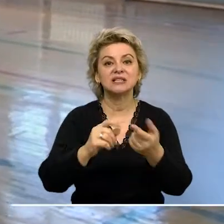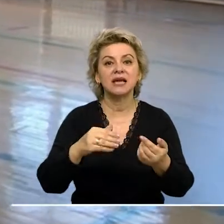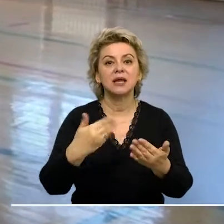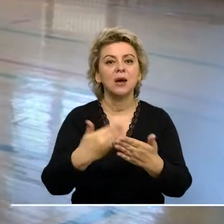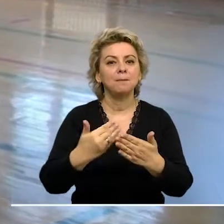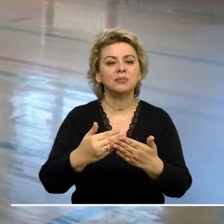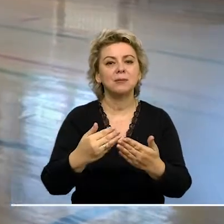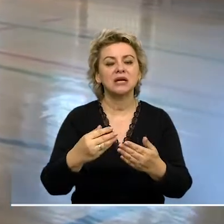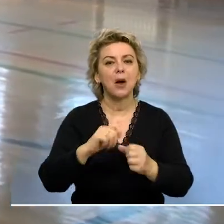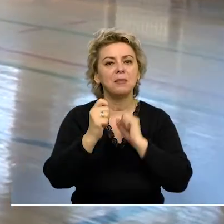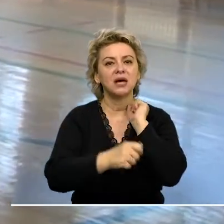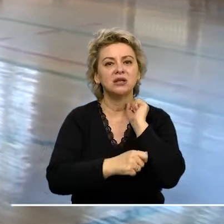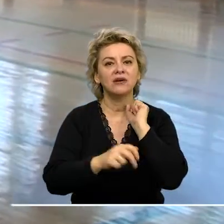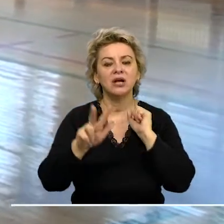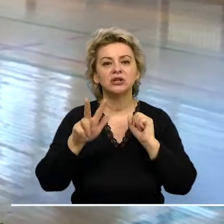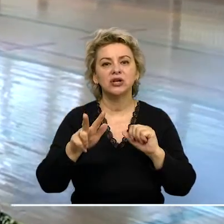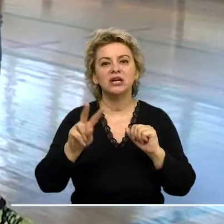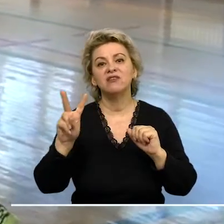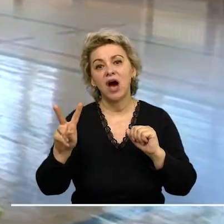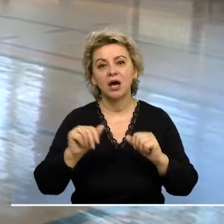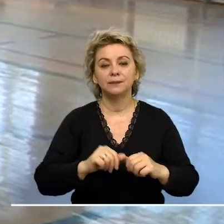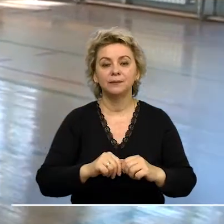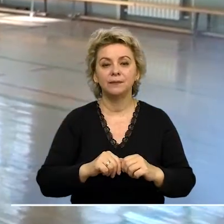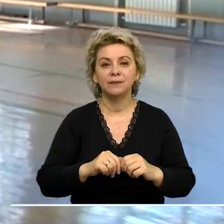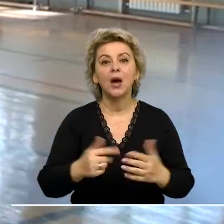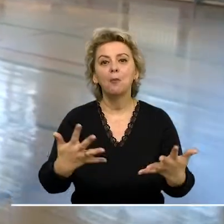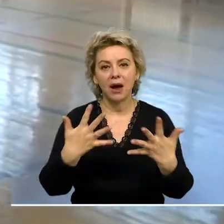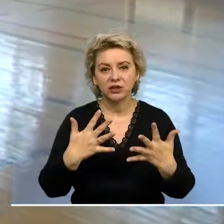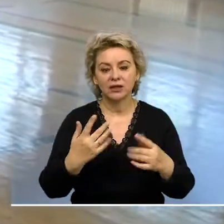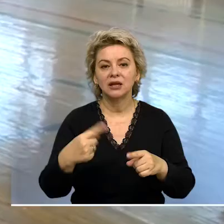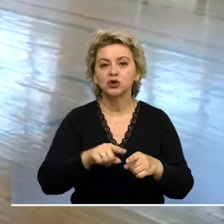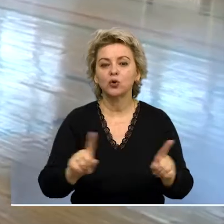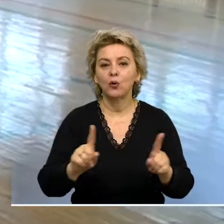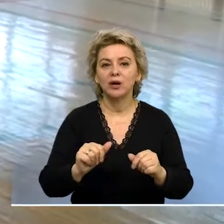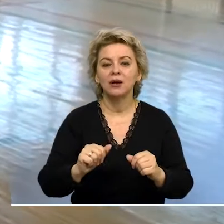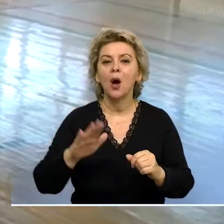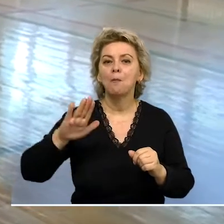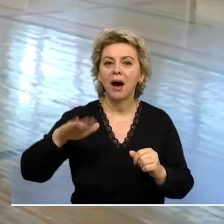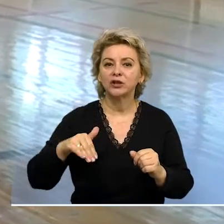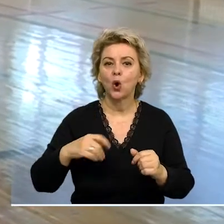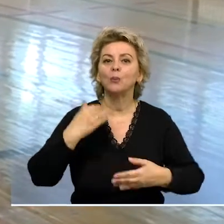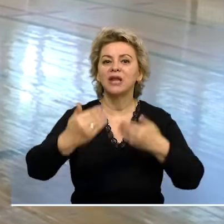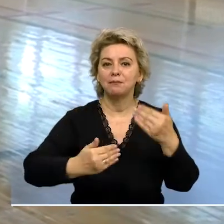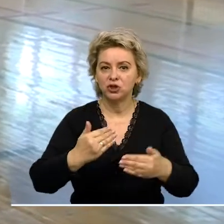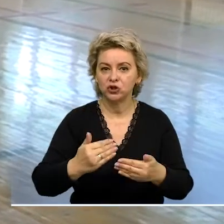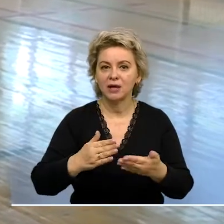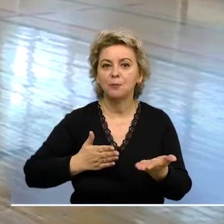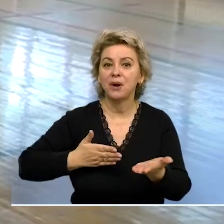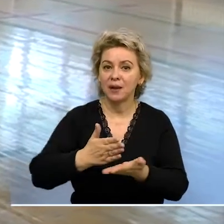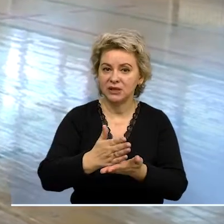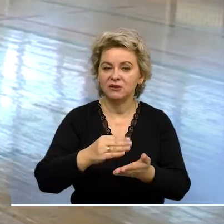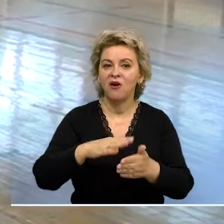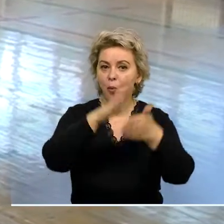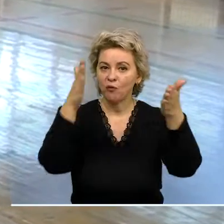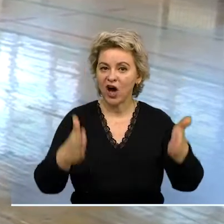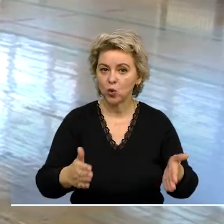меня, должен держаться примерно метров 3-2. Понятно? Для чего? Чтобы потом